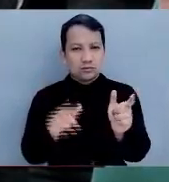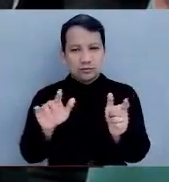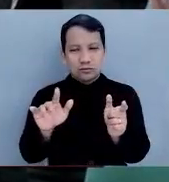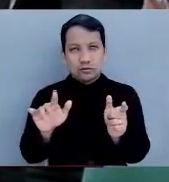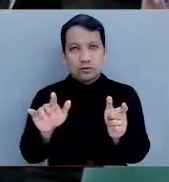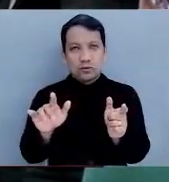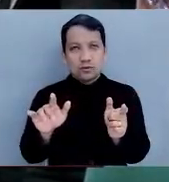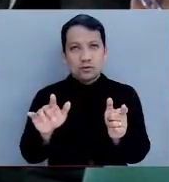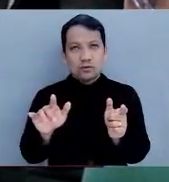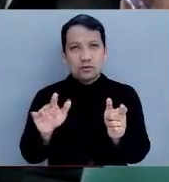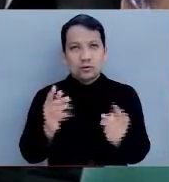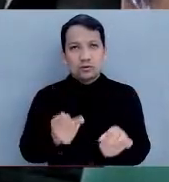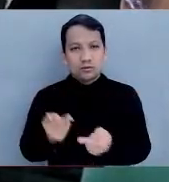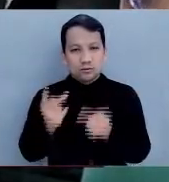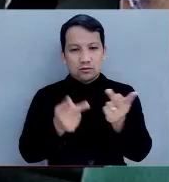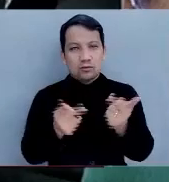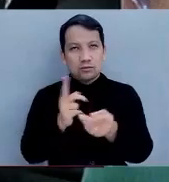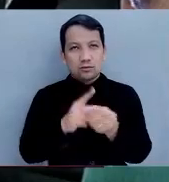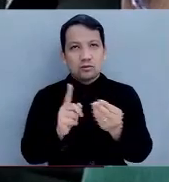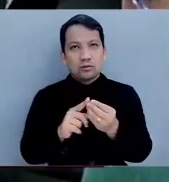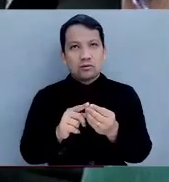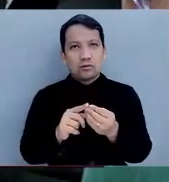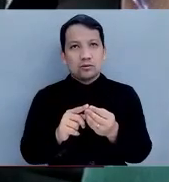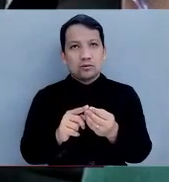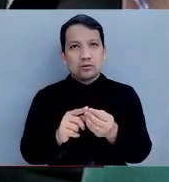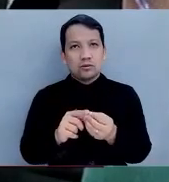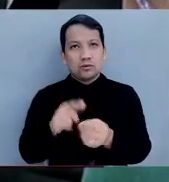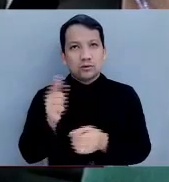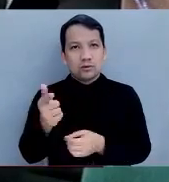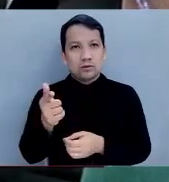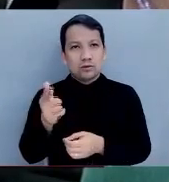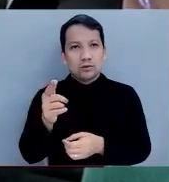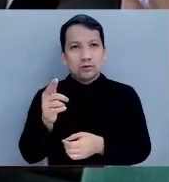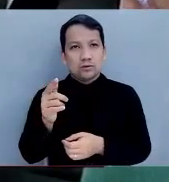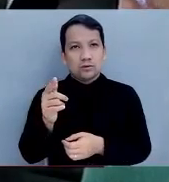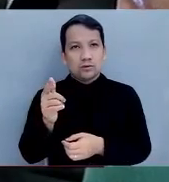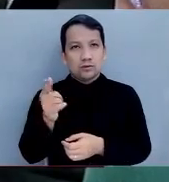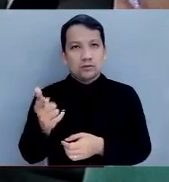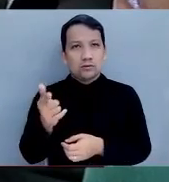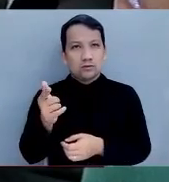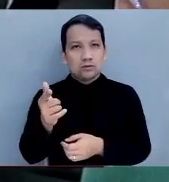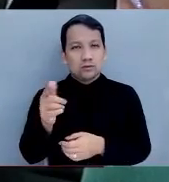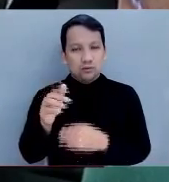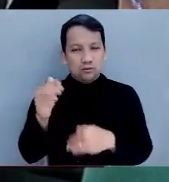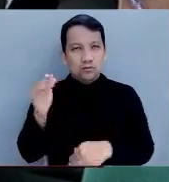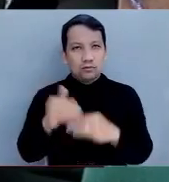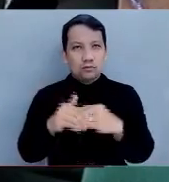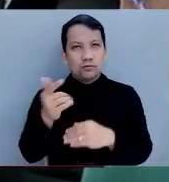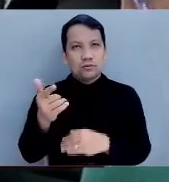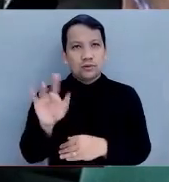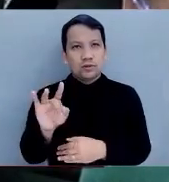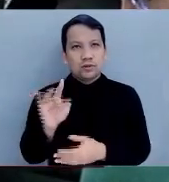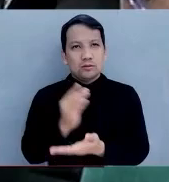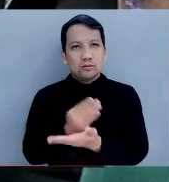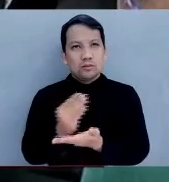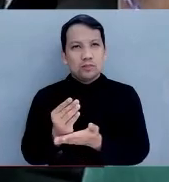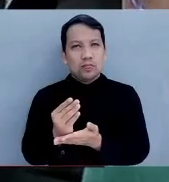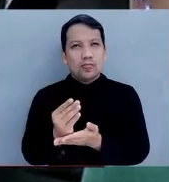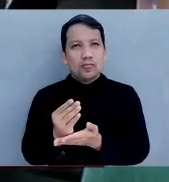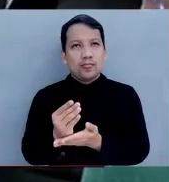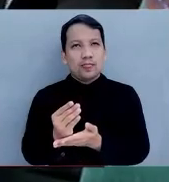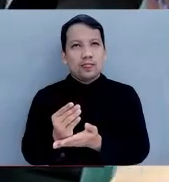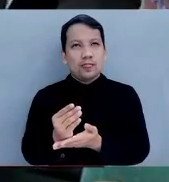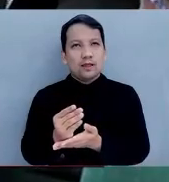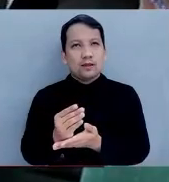were actually proposing, Madam Chair, more or less 27, but almost 28 billion pesos. But kasi po